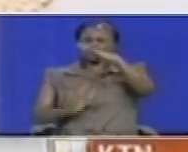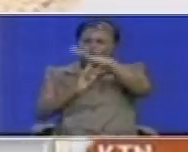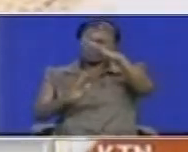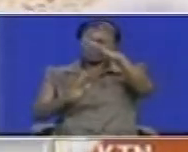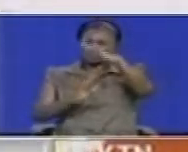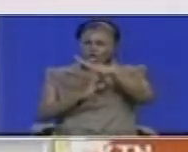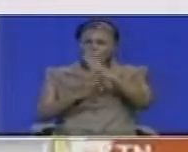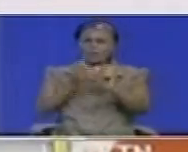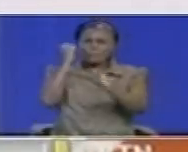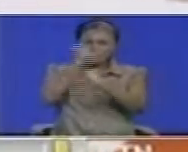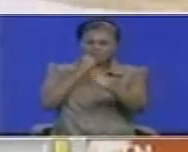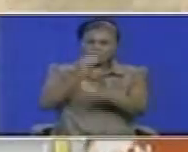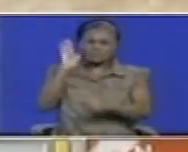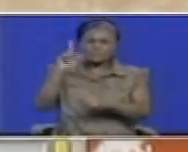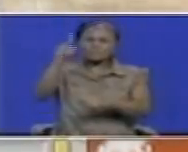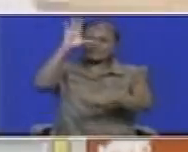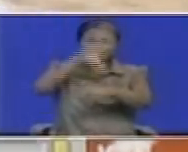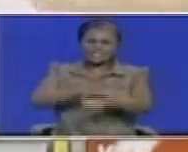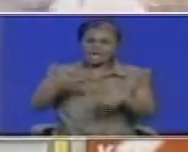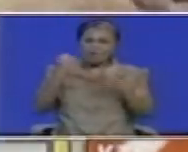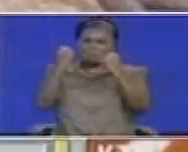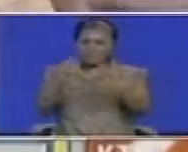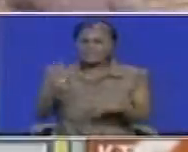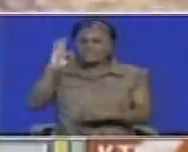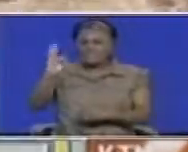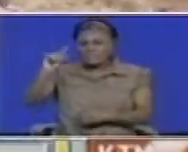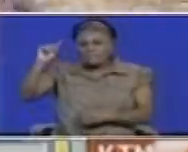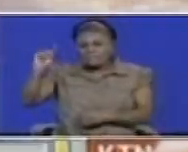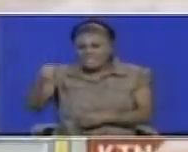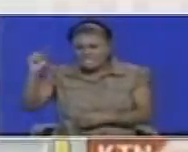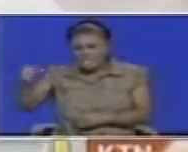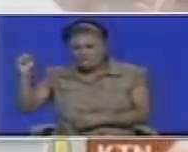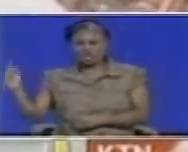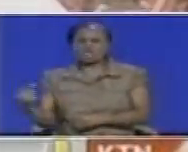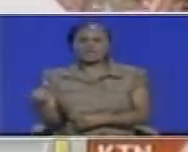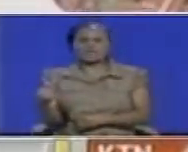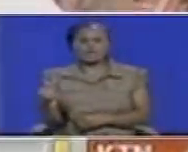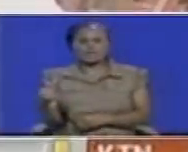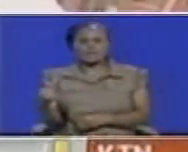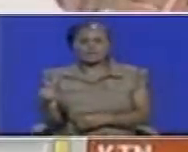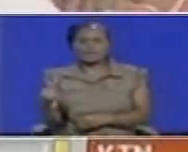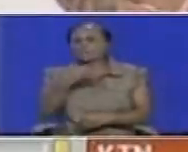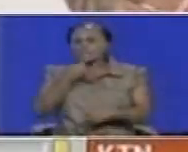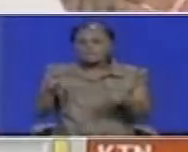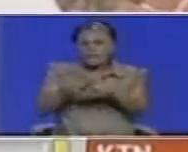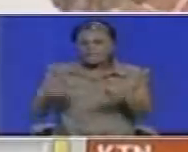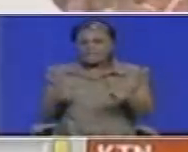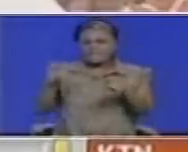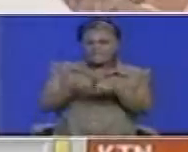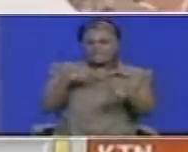wake na riadha, alijipatia shilingi milioni 3.5. Take the old children, my brother, sisters to